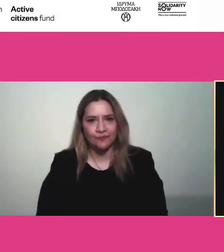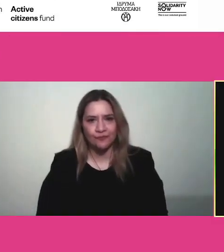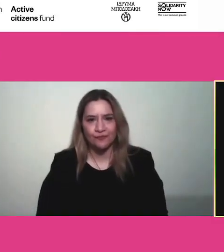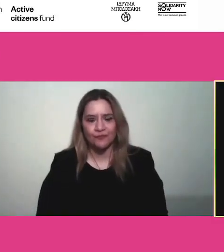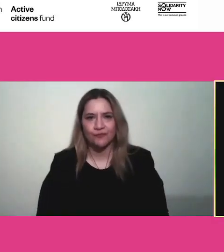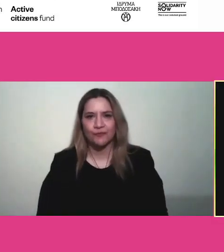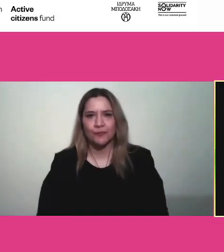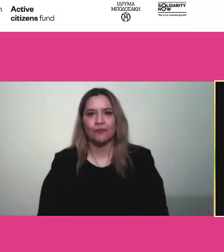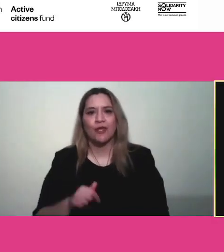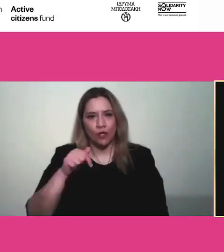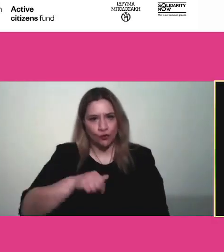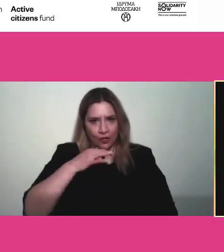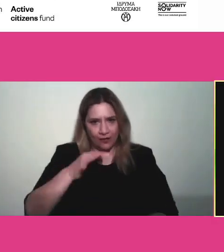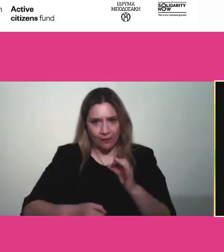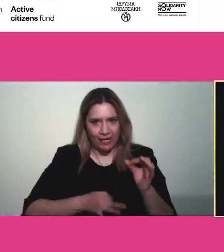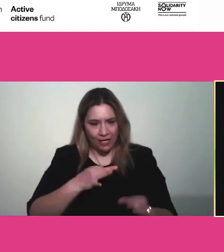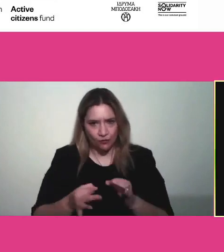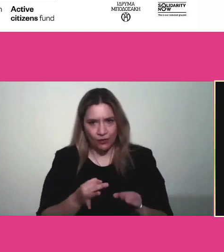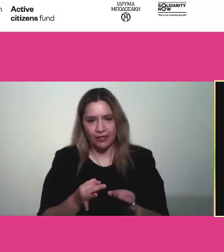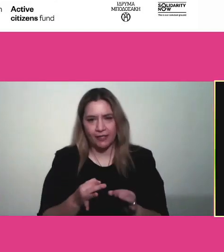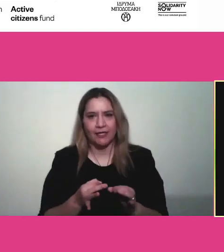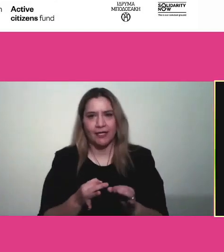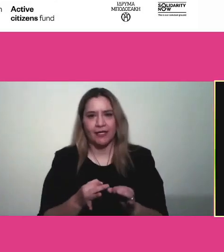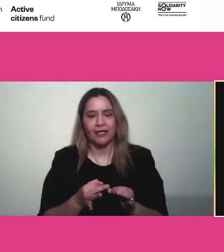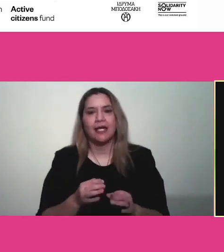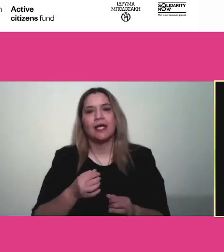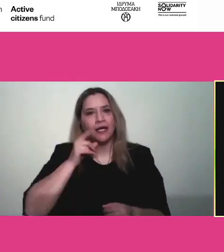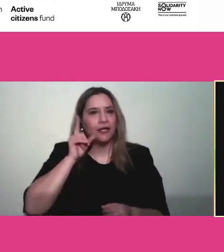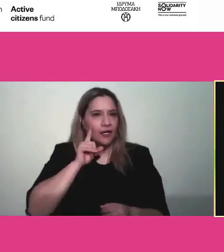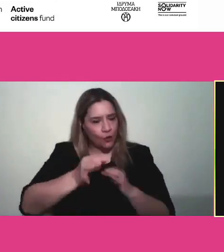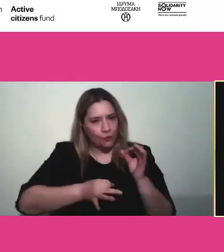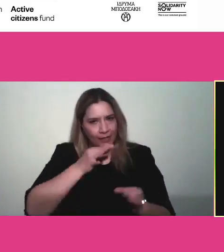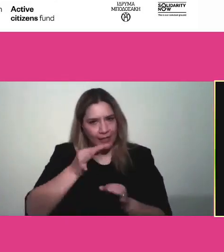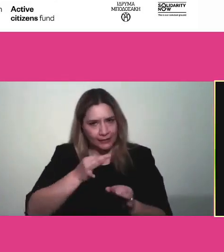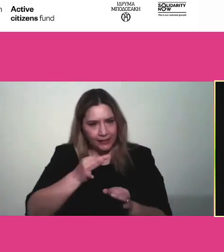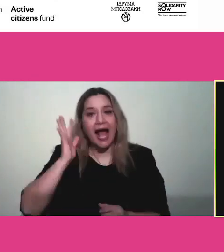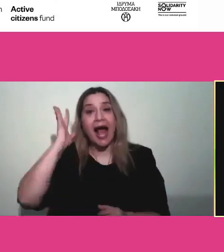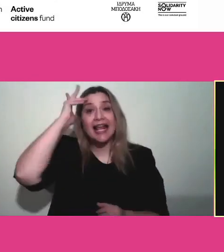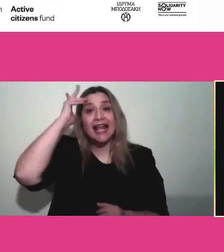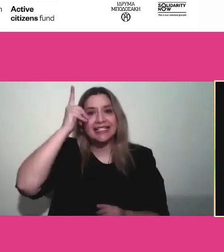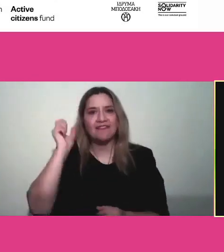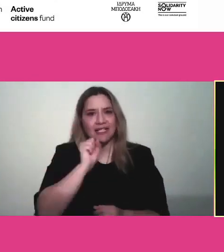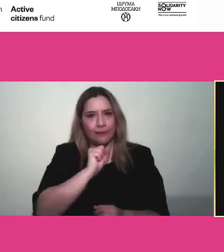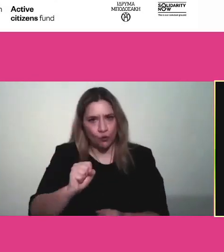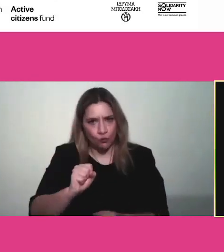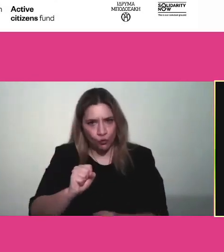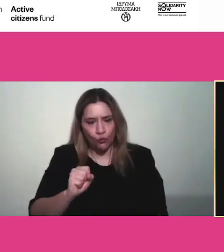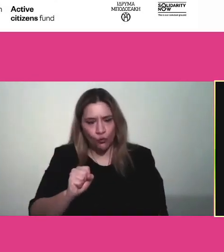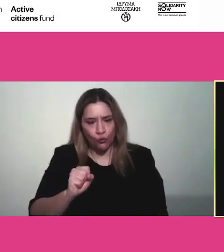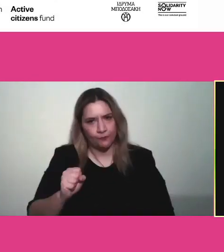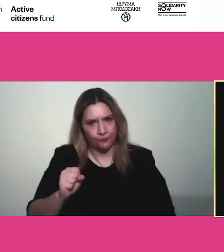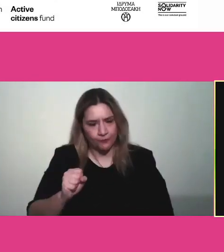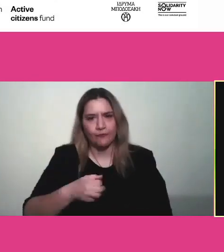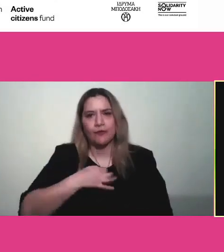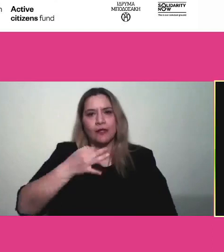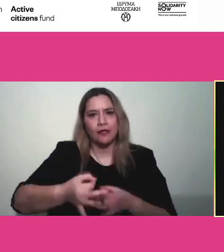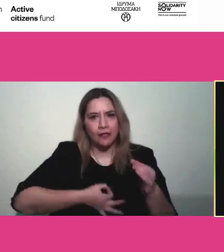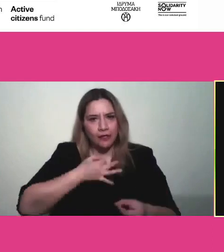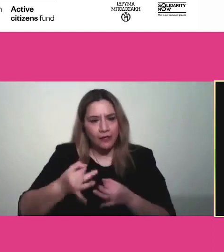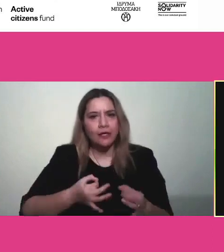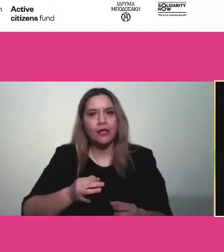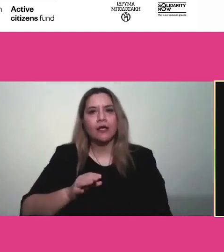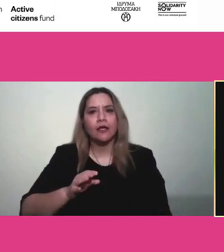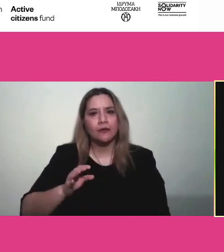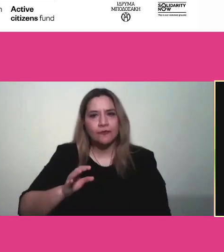Λοιπόν, τώρα θα περάσουμε στην επόμενη μιλήτριά μας, την Αλεξάνδρα Σταματοπούλου, να δούμε ότι μπορεί να χρησιμοποιήσει